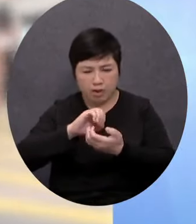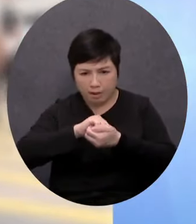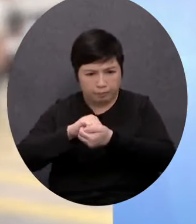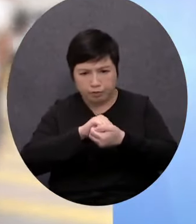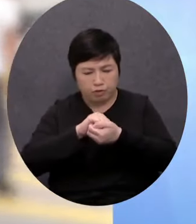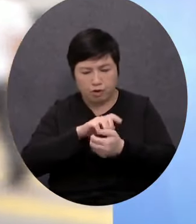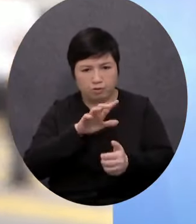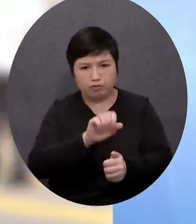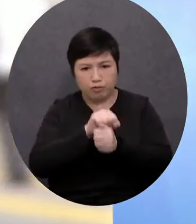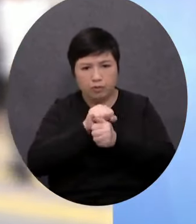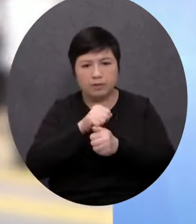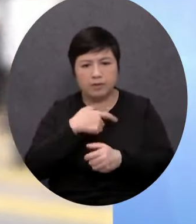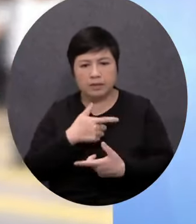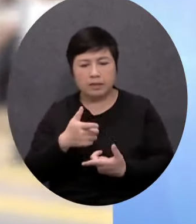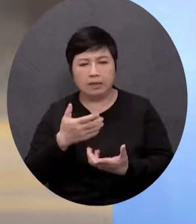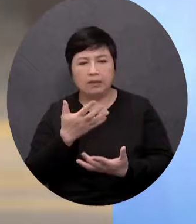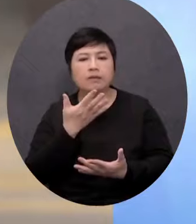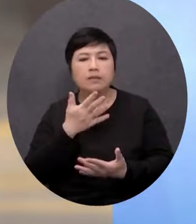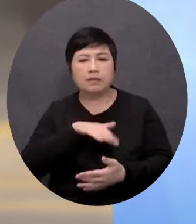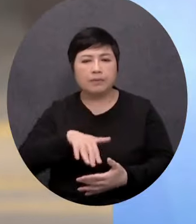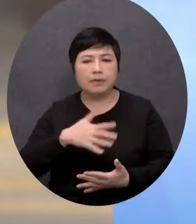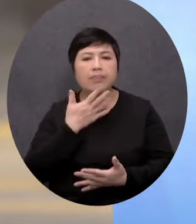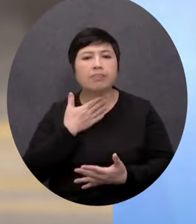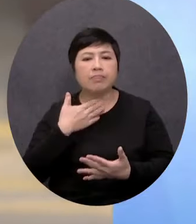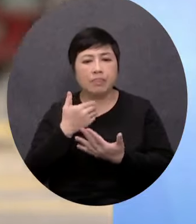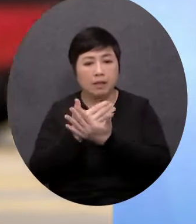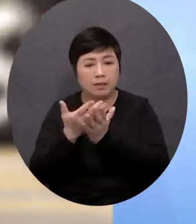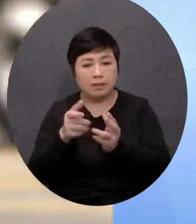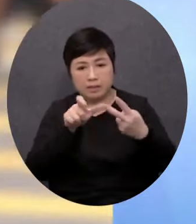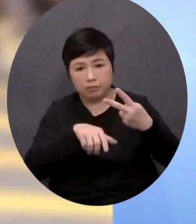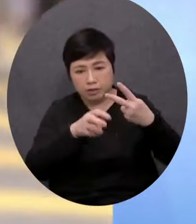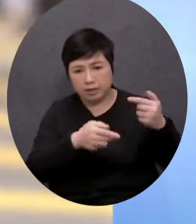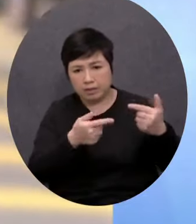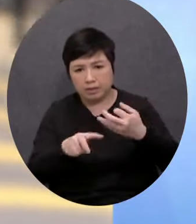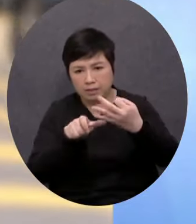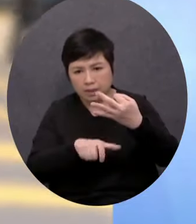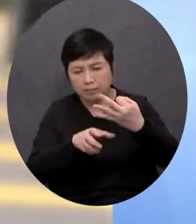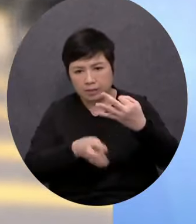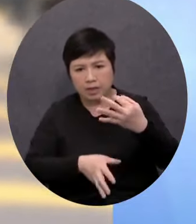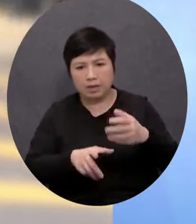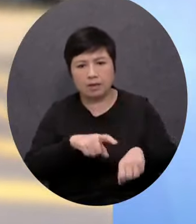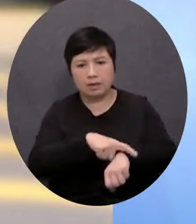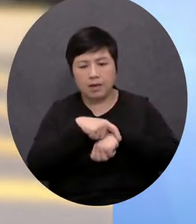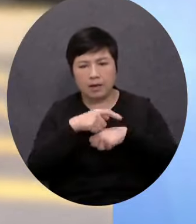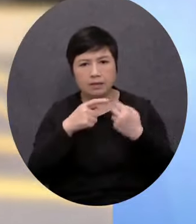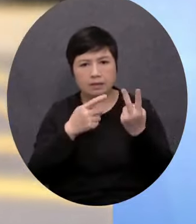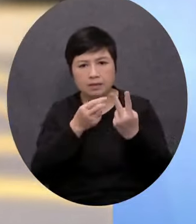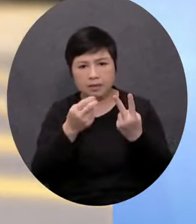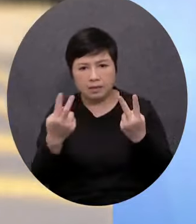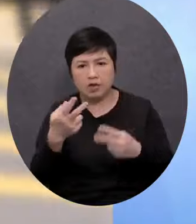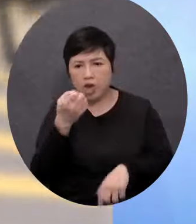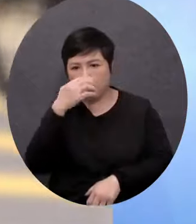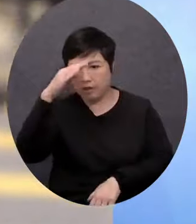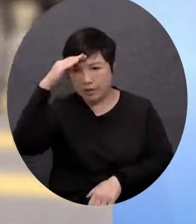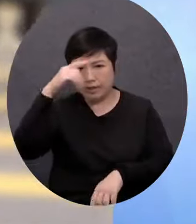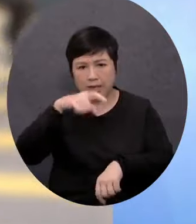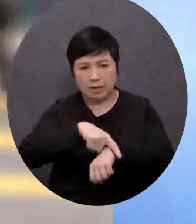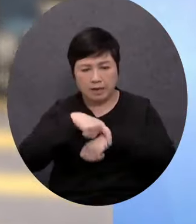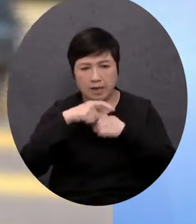动，打击儿童色情物品。由二月底至到上个月底，拘捕272人，其中香港警方拘